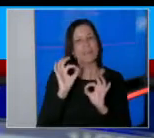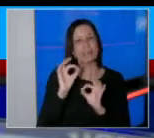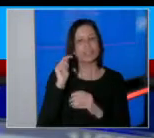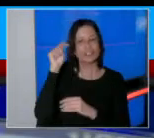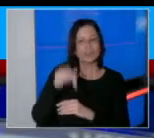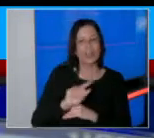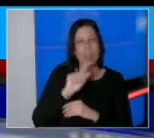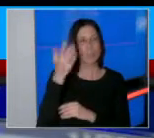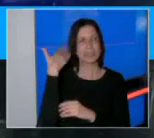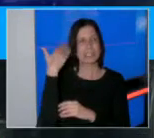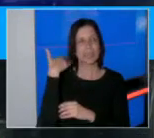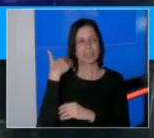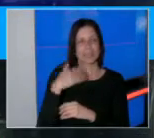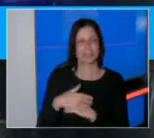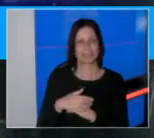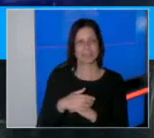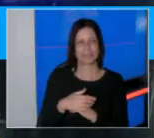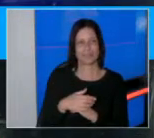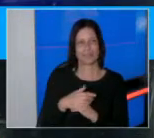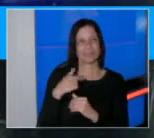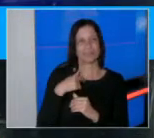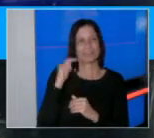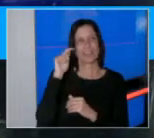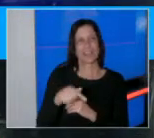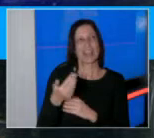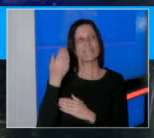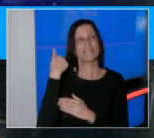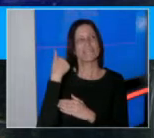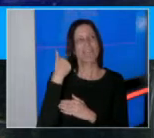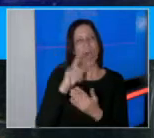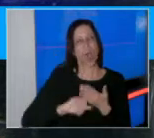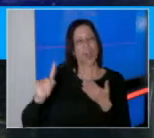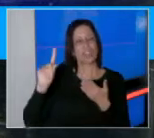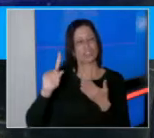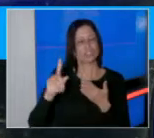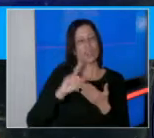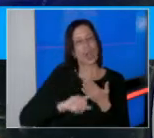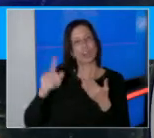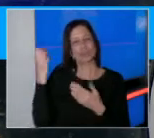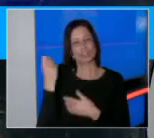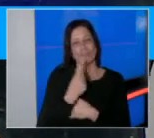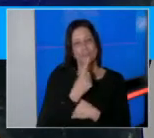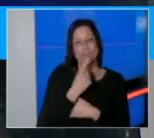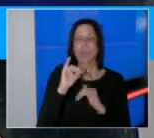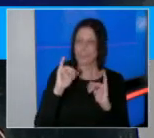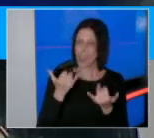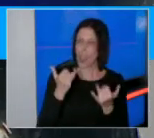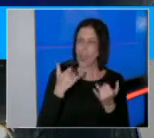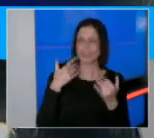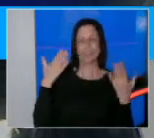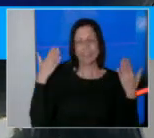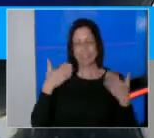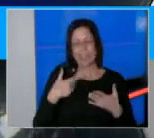לא מזמן. אני רק הגעתי לפני חודש ושבוע, נכון,